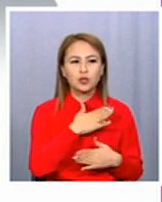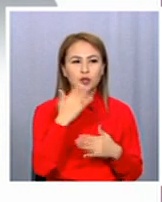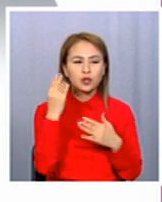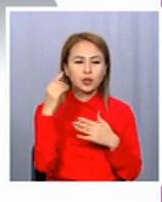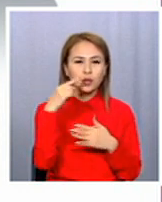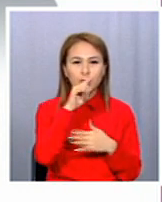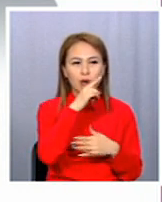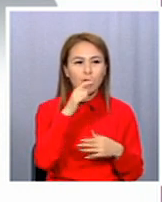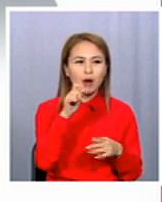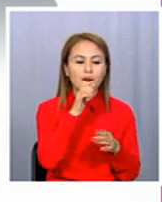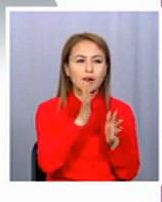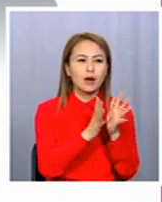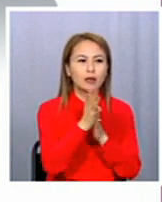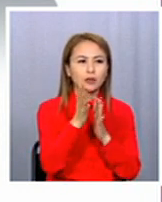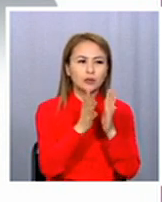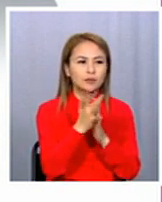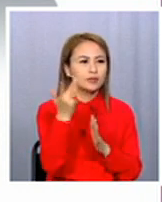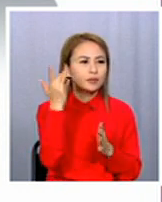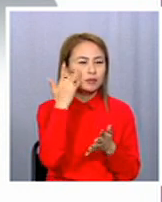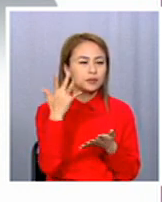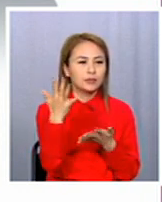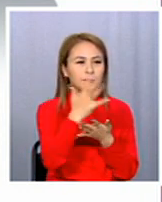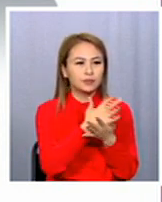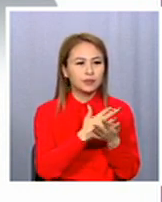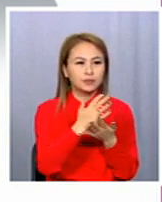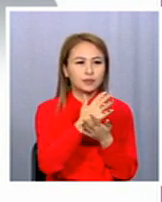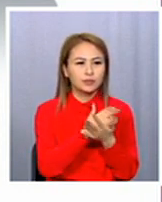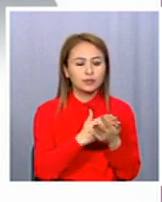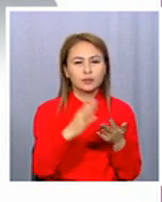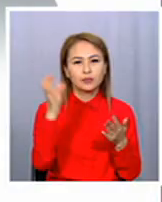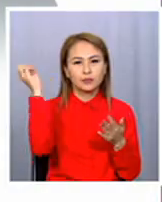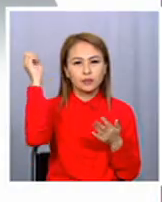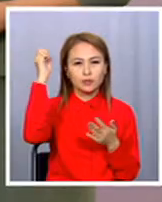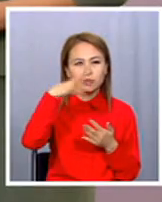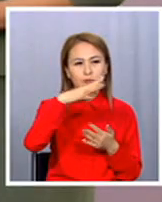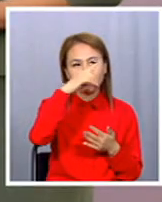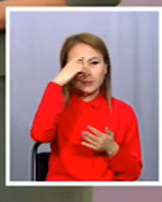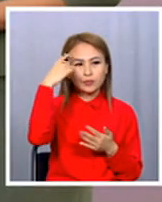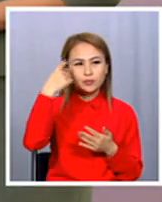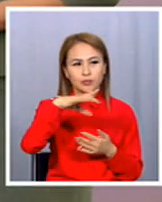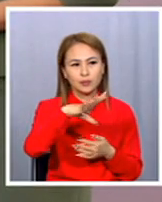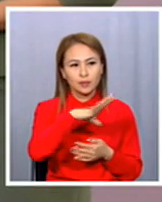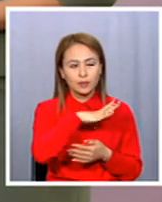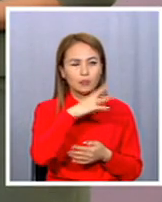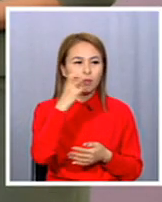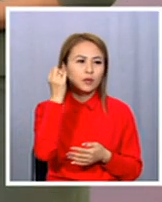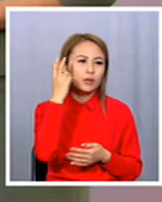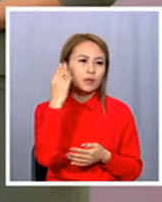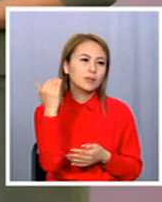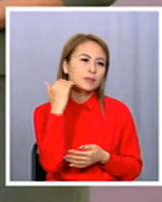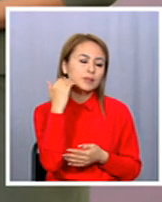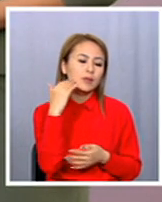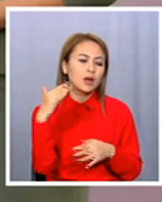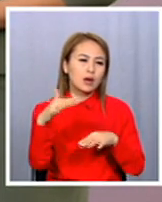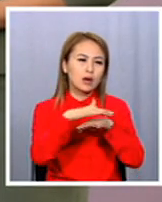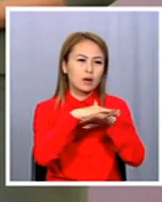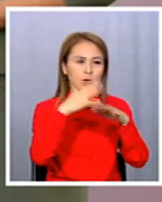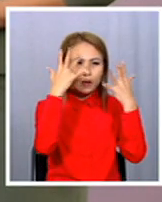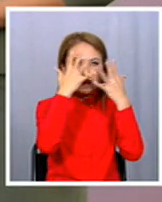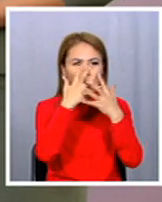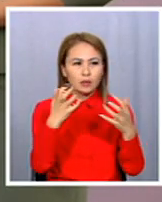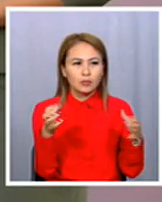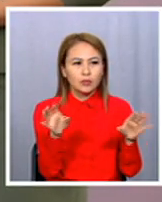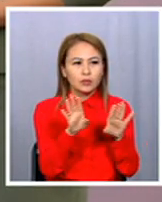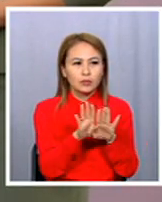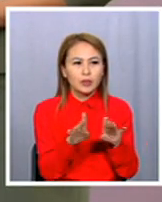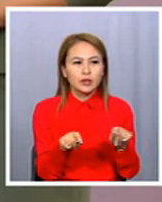арам шөбін отап жүредік. Күн күйіп тұрған. Түске таман аспанда қара бұлт пайда болды